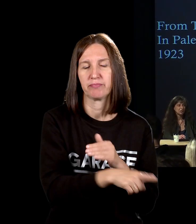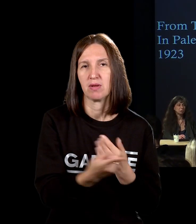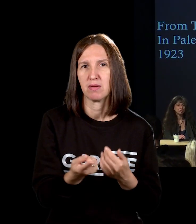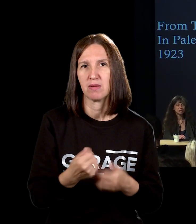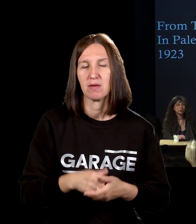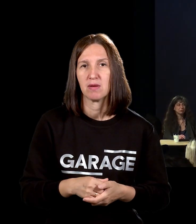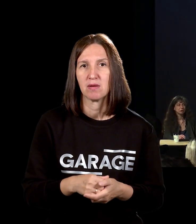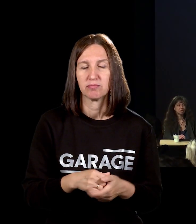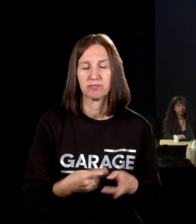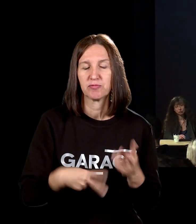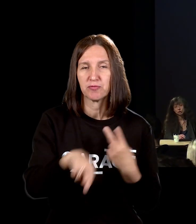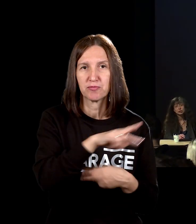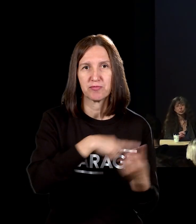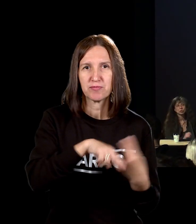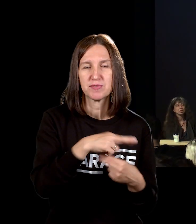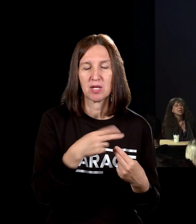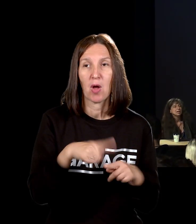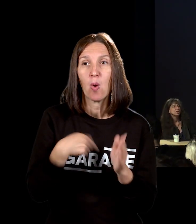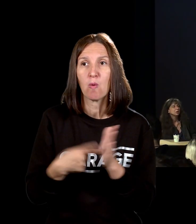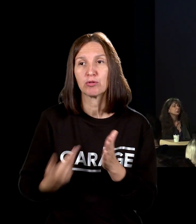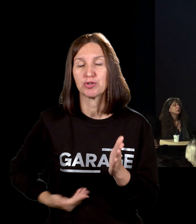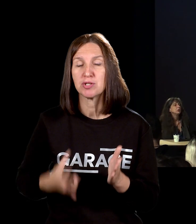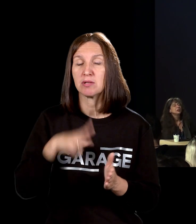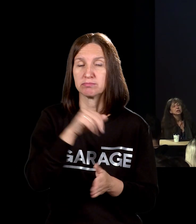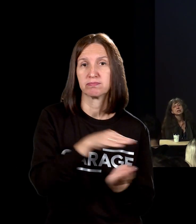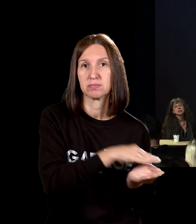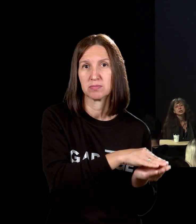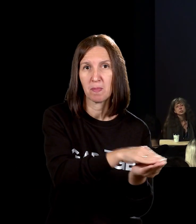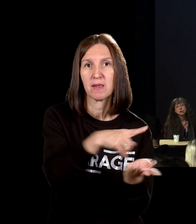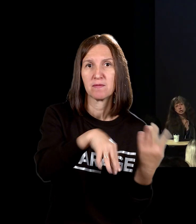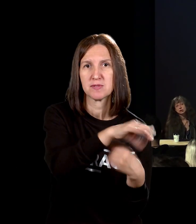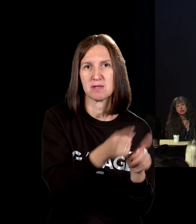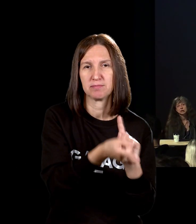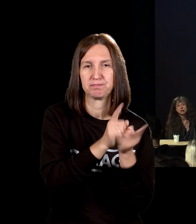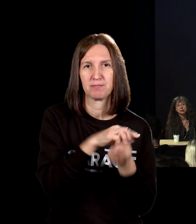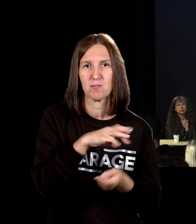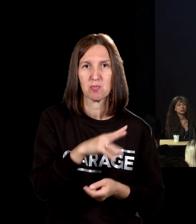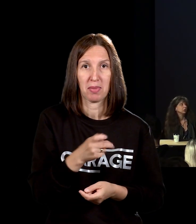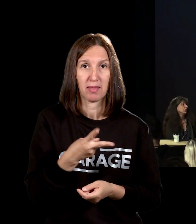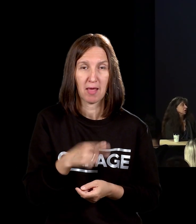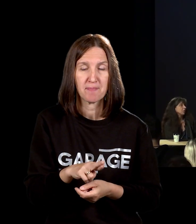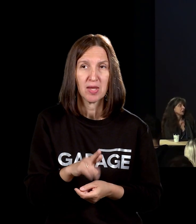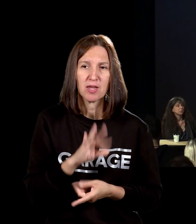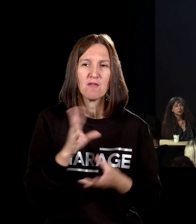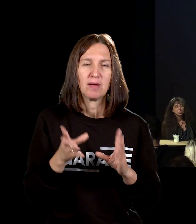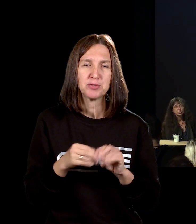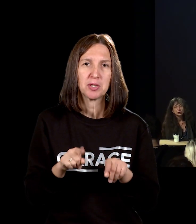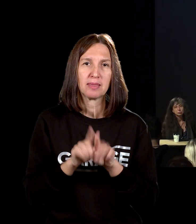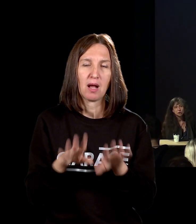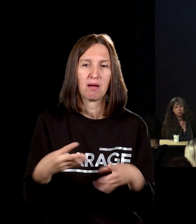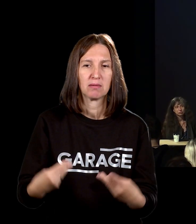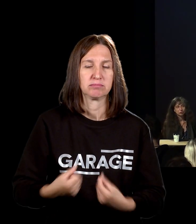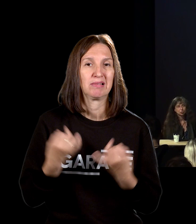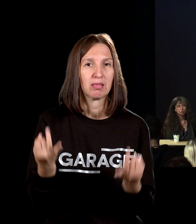этих мумифицированных жителей города. И, как я уже говорила, это интерес к смерти, интерес к